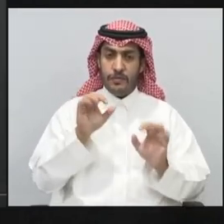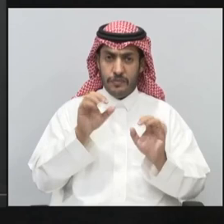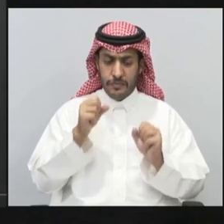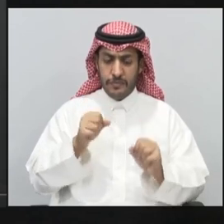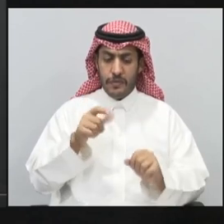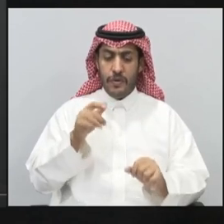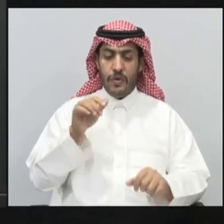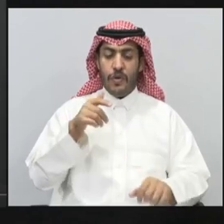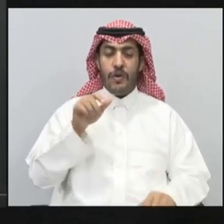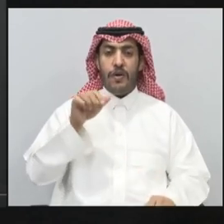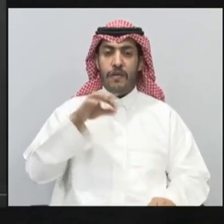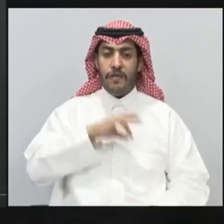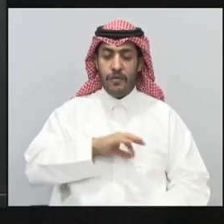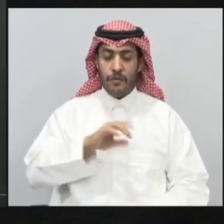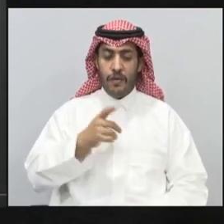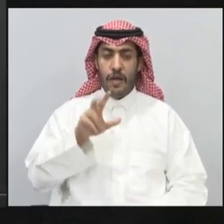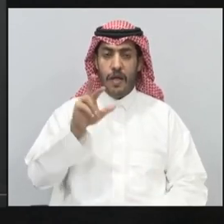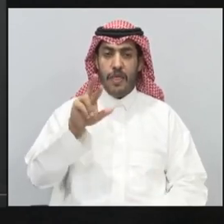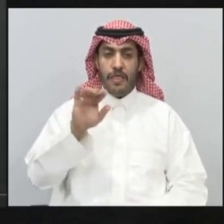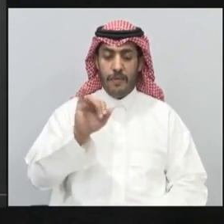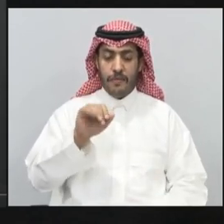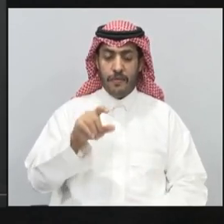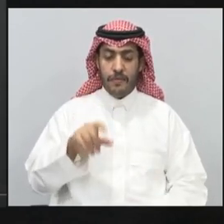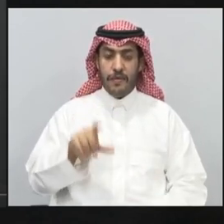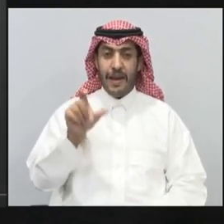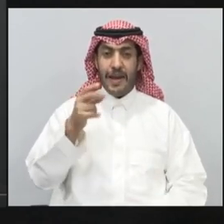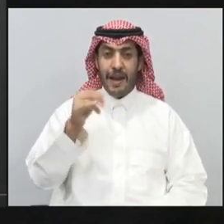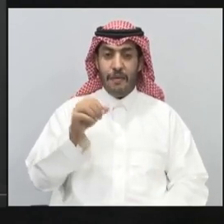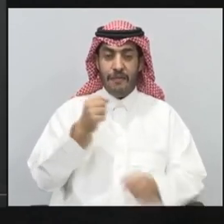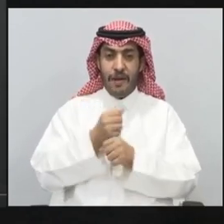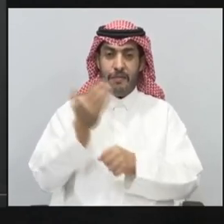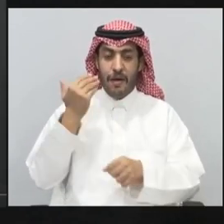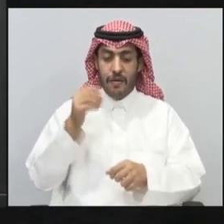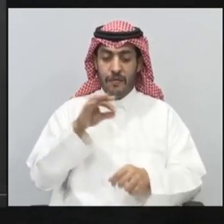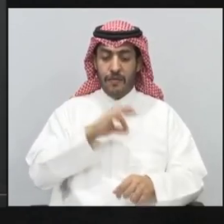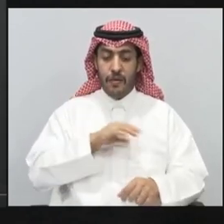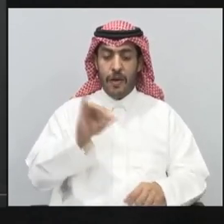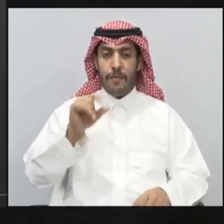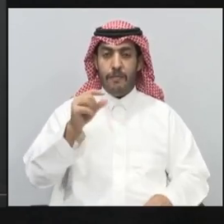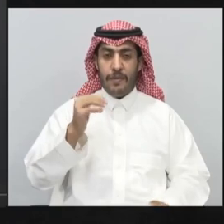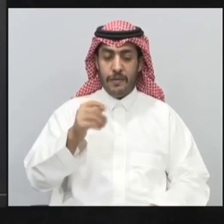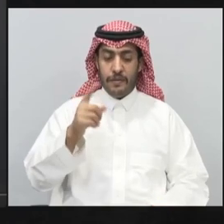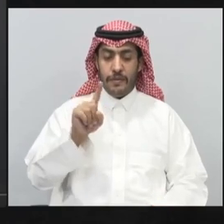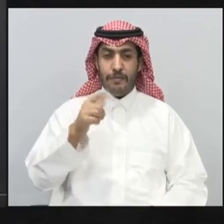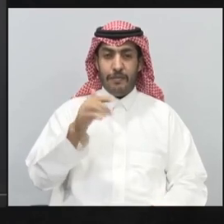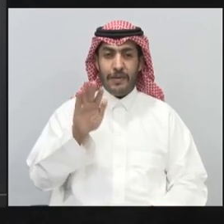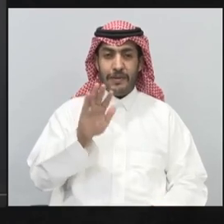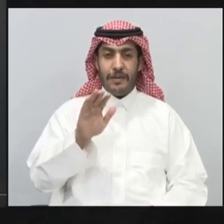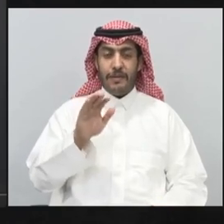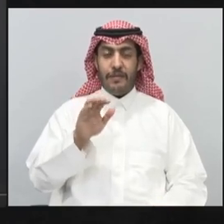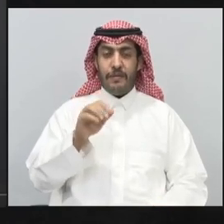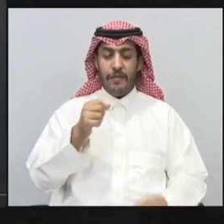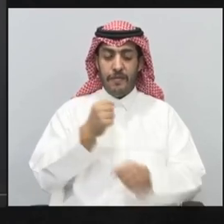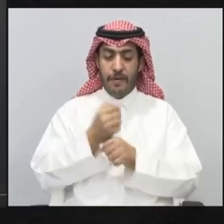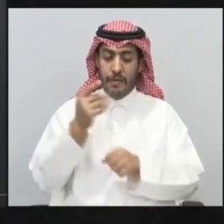يفيد الدم اذا نعمه فعل ماض جامد يفيد المدح وبئس كذلك فعل